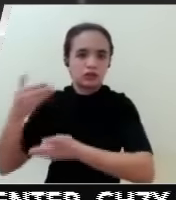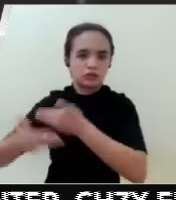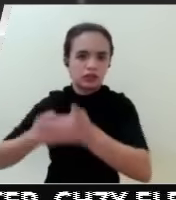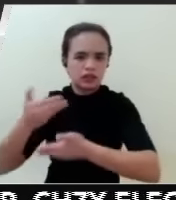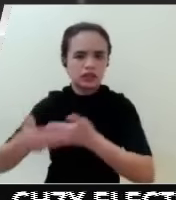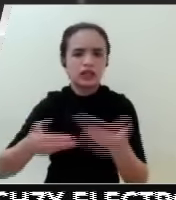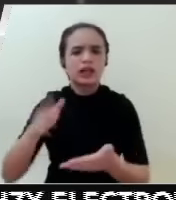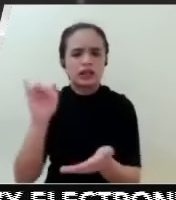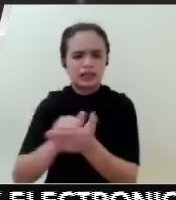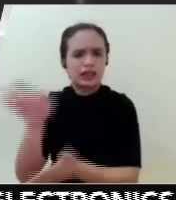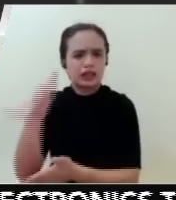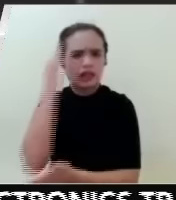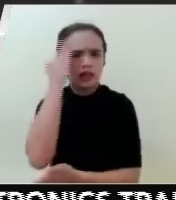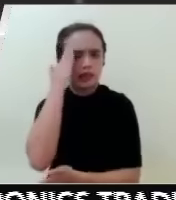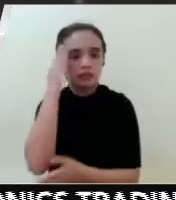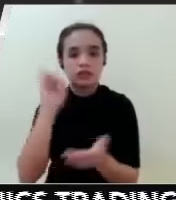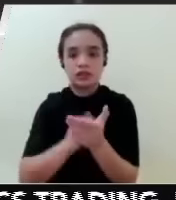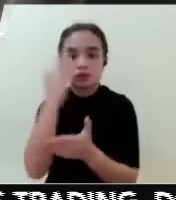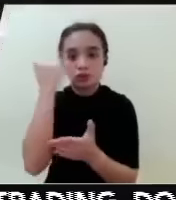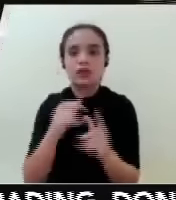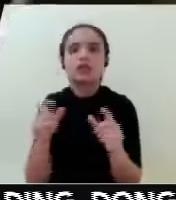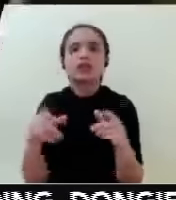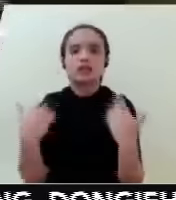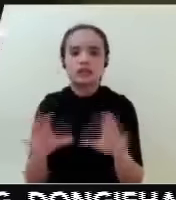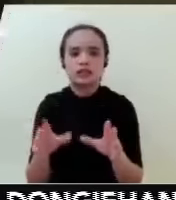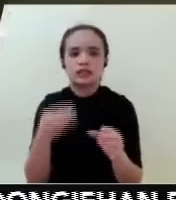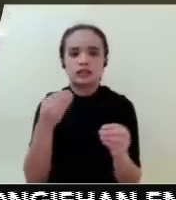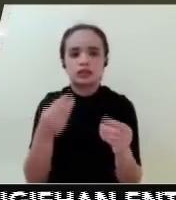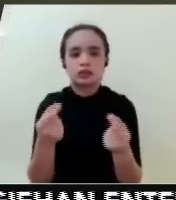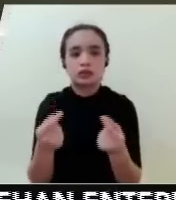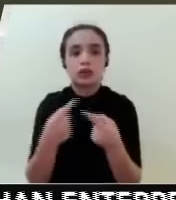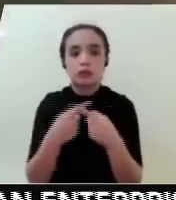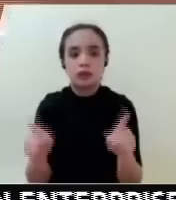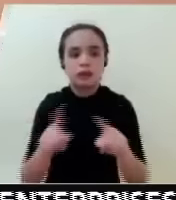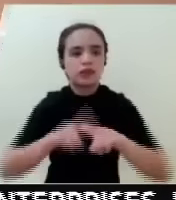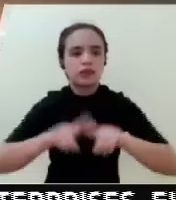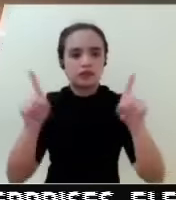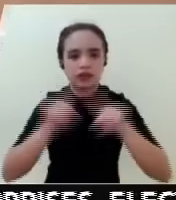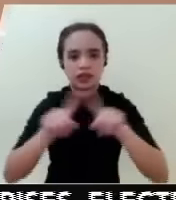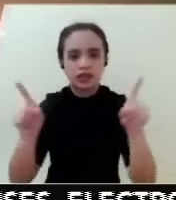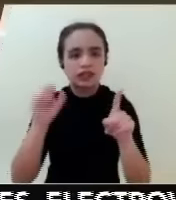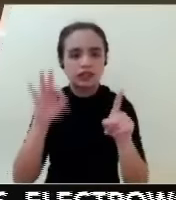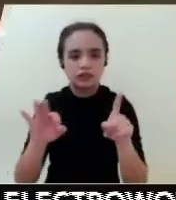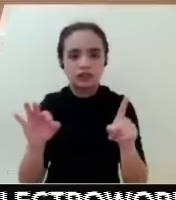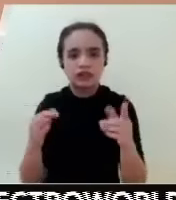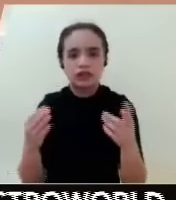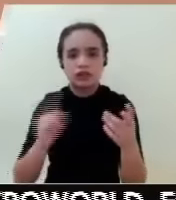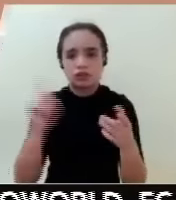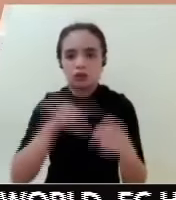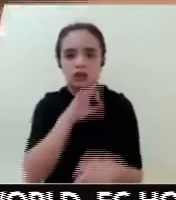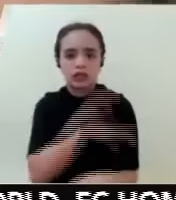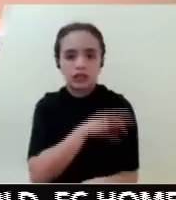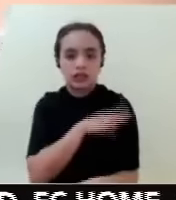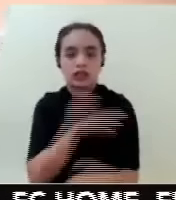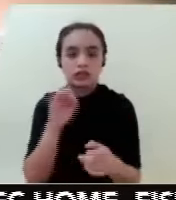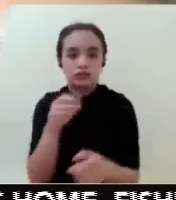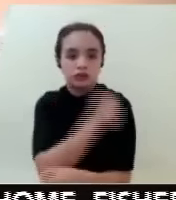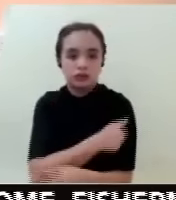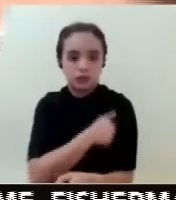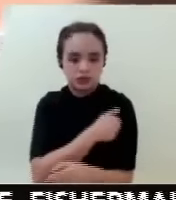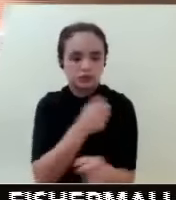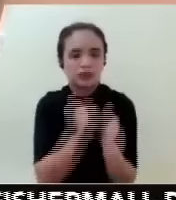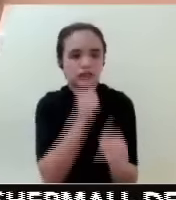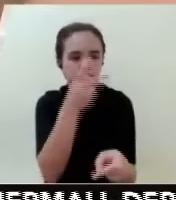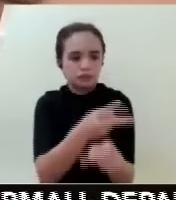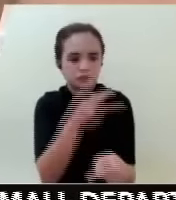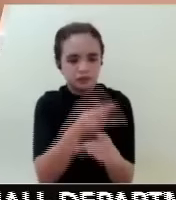Rolly, kaya agad din daw niya itong ibinibili. Pero iba pa rin daw ang napapala kung ugali na ang pag-iimpok dahil sa baryang